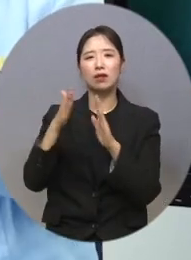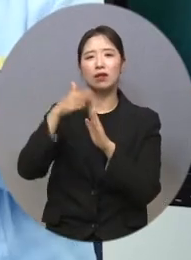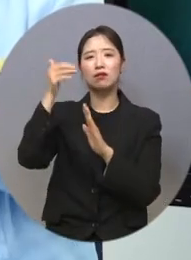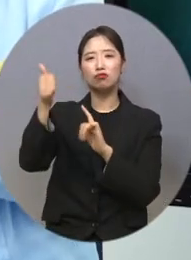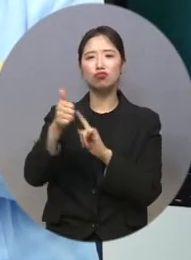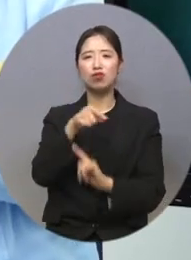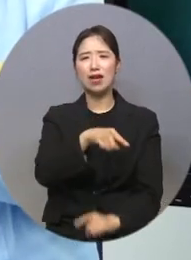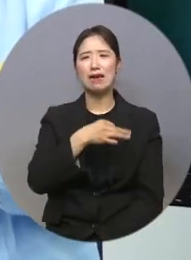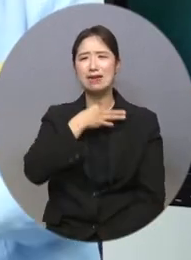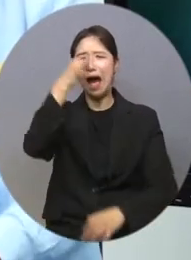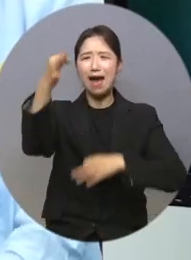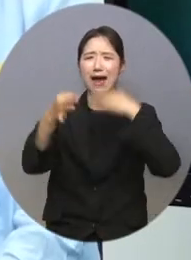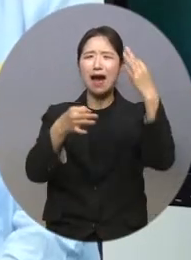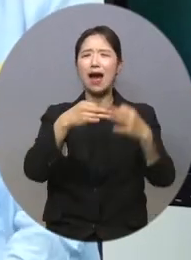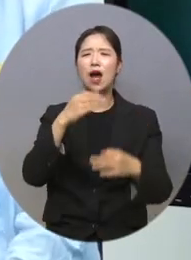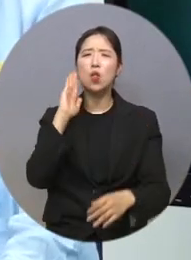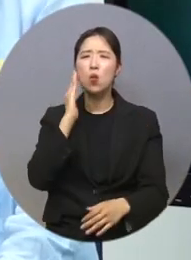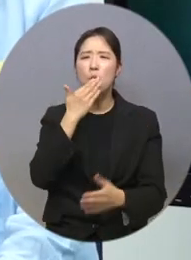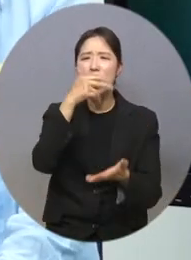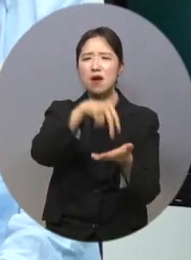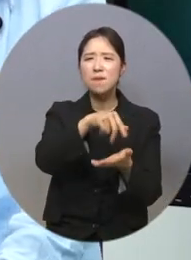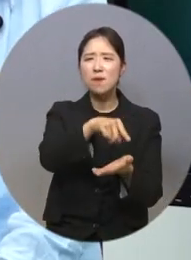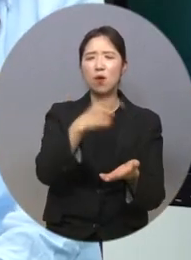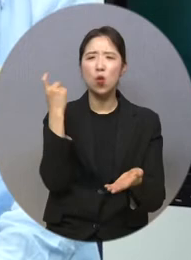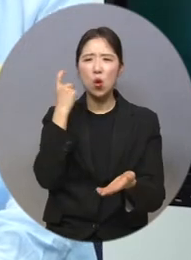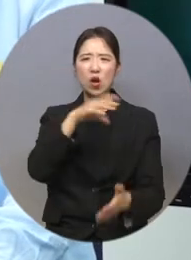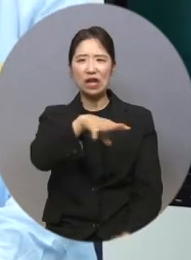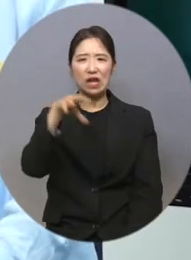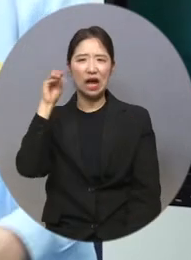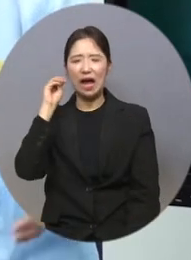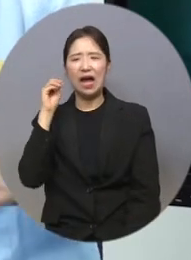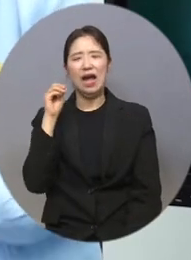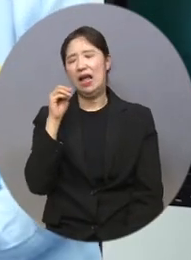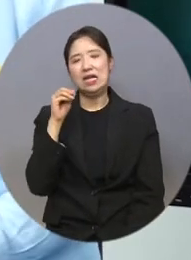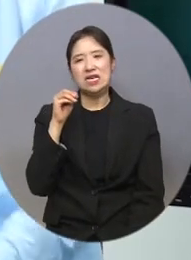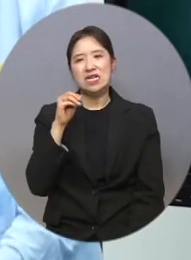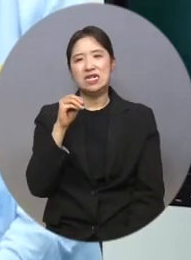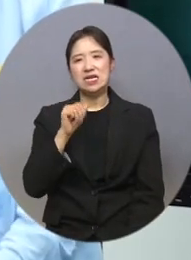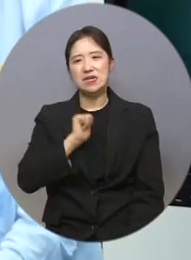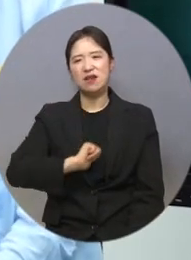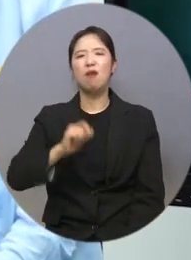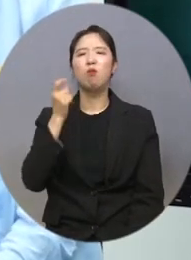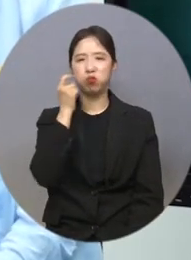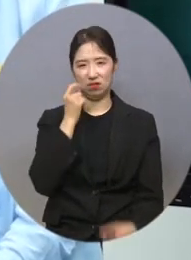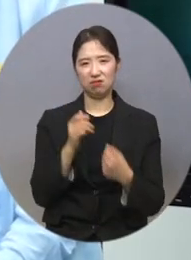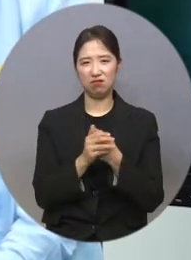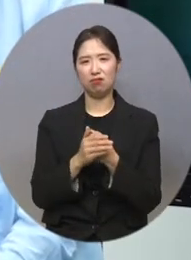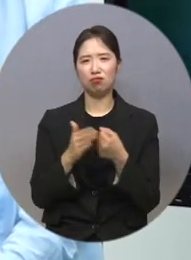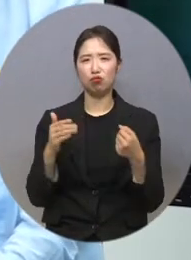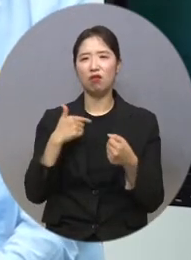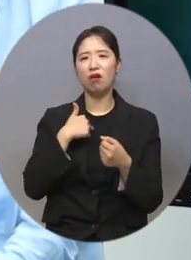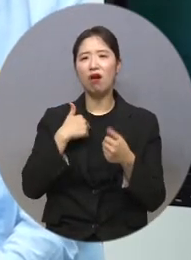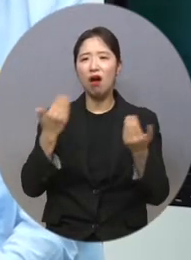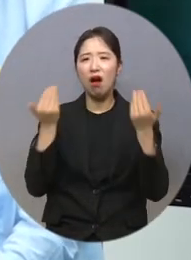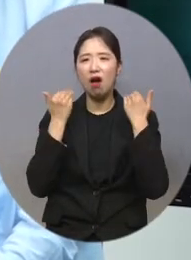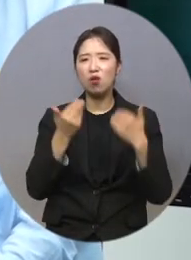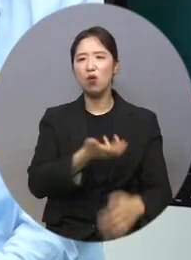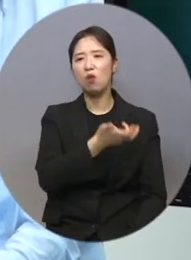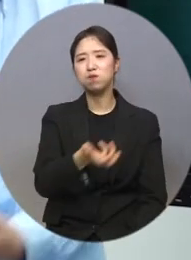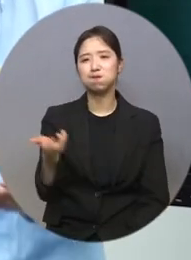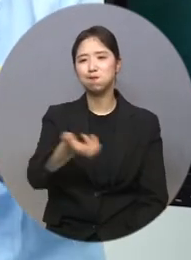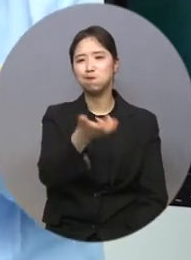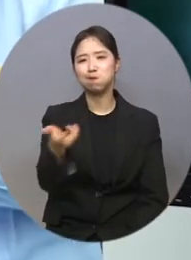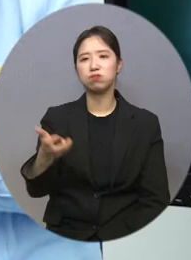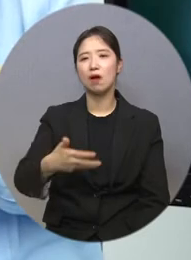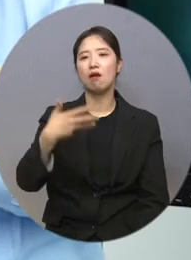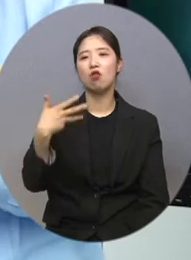그러면 집주인이 그 소리를 못 견뎌하는 거예요. 그래서 제가 초등학교 때는 8번을 학교를 옮겨